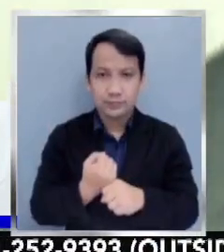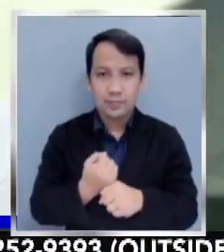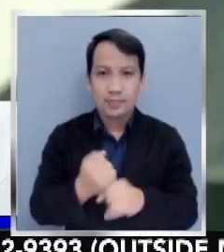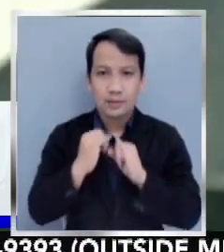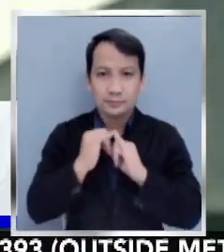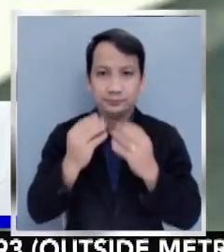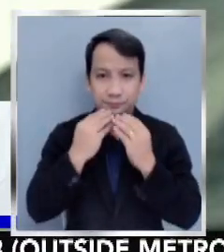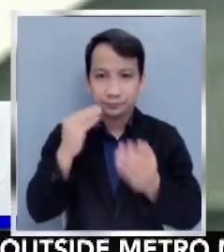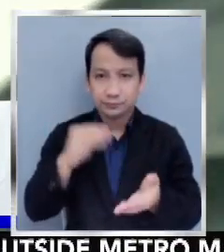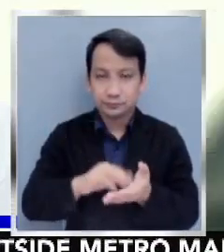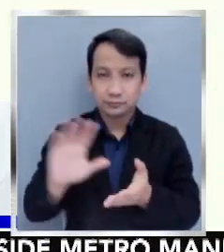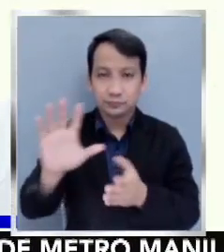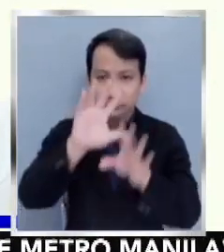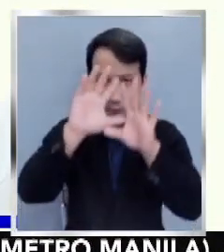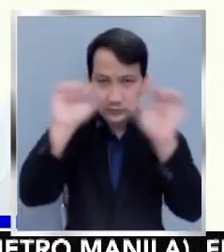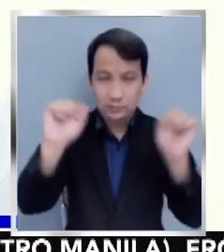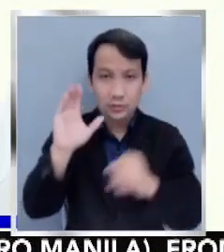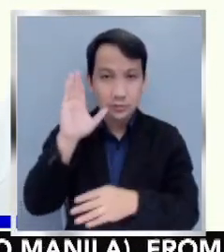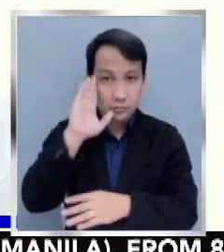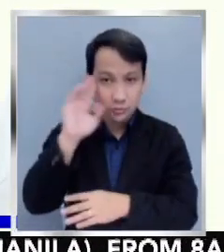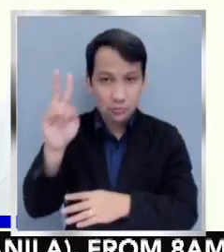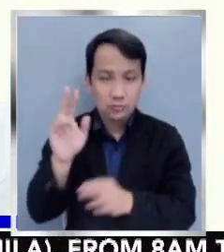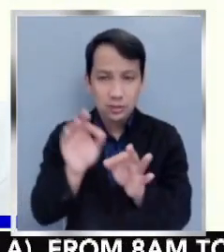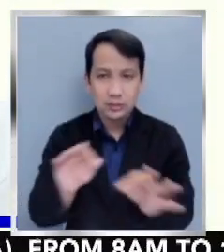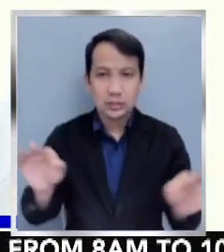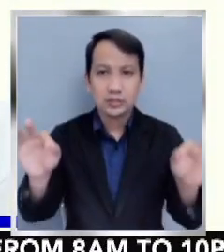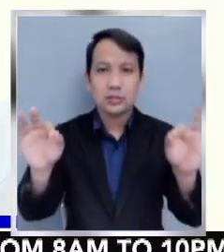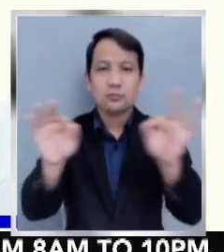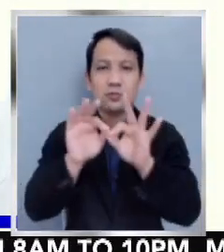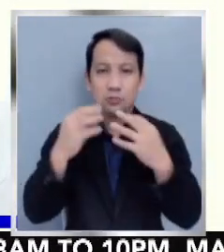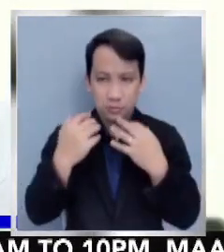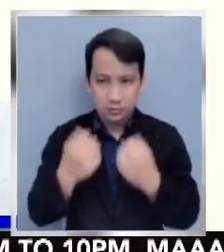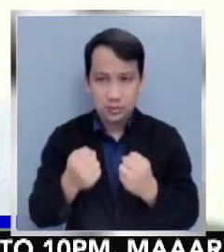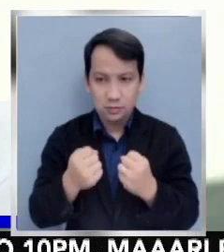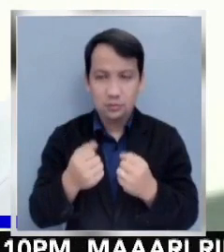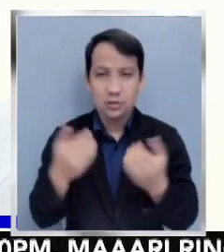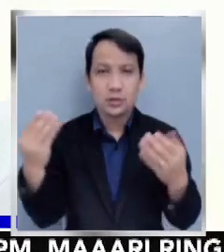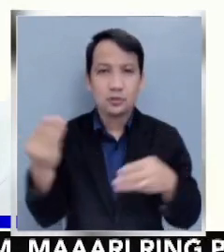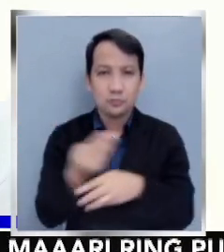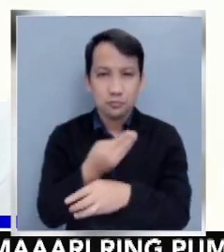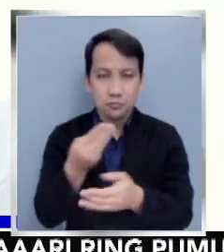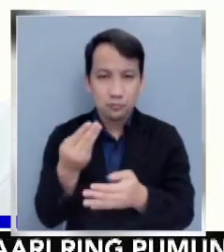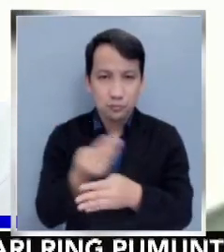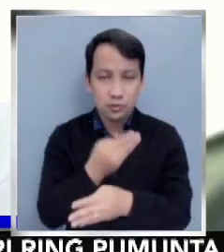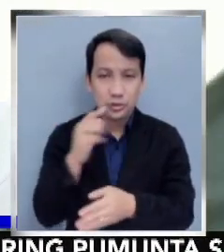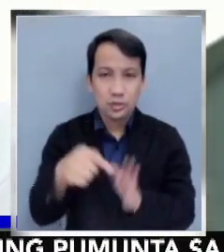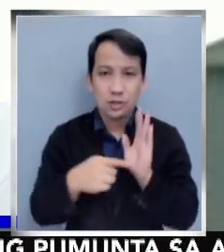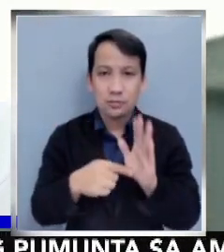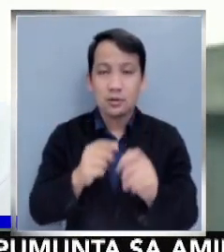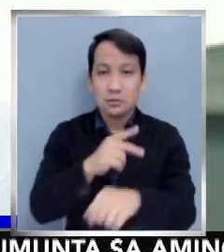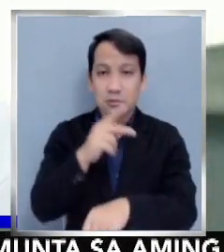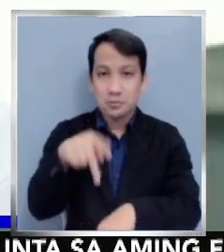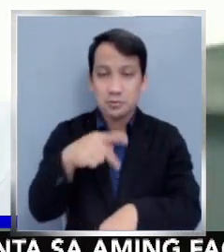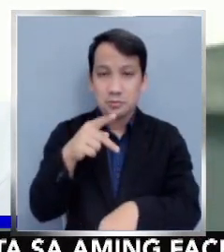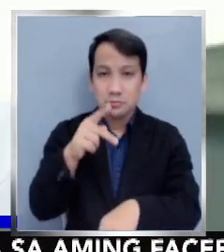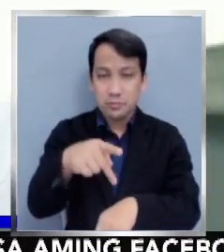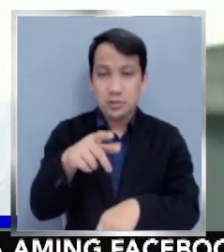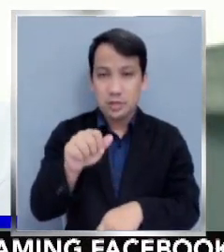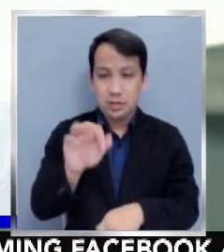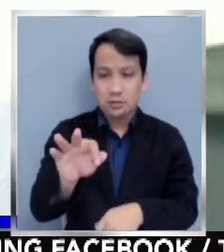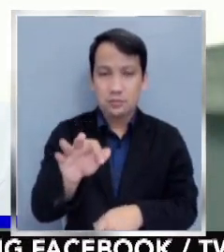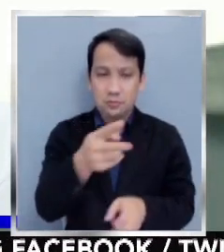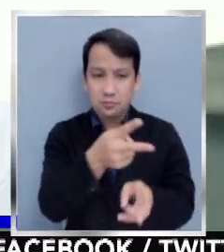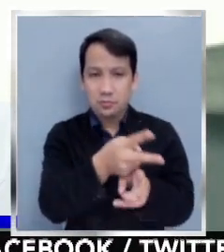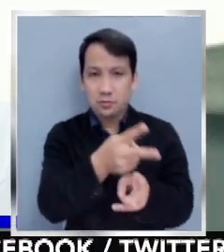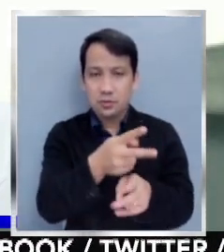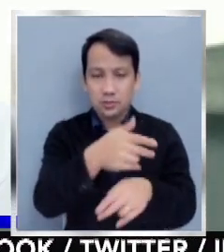Pangulo, sinabi nito ang kahalagahan ng pagpapalakas at modernisasyon ng Philippine Air Force, lalo na sa pagbabantay ng